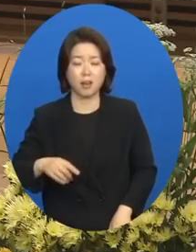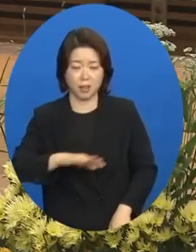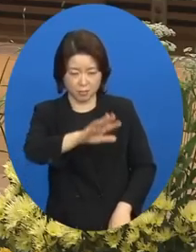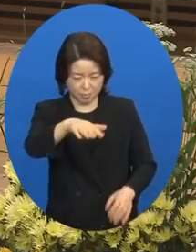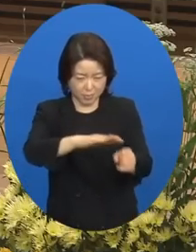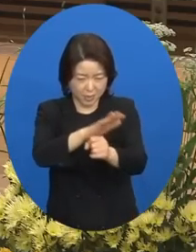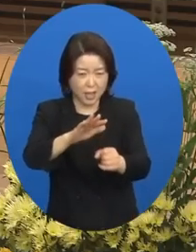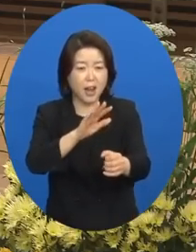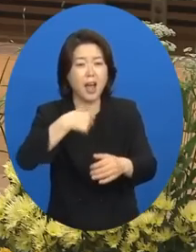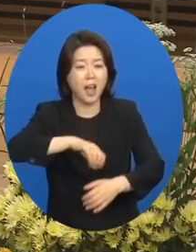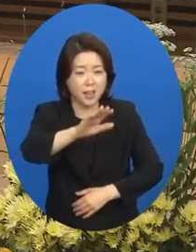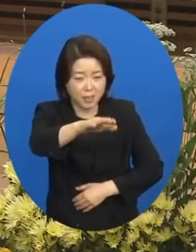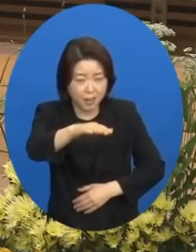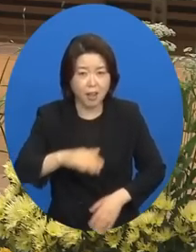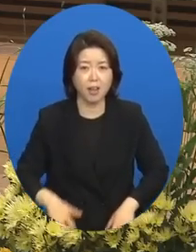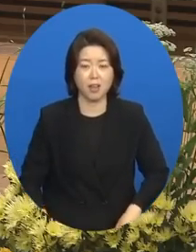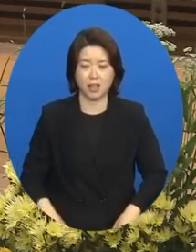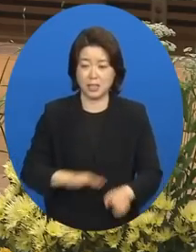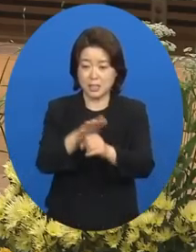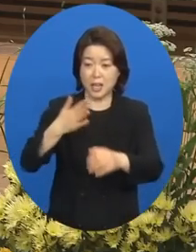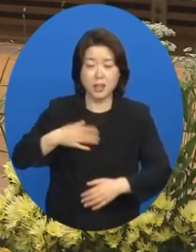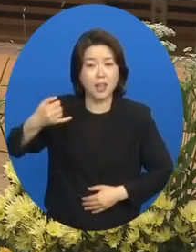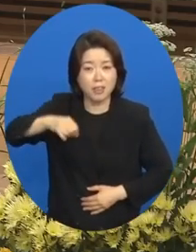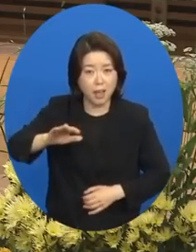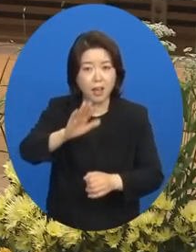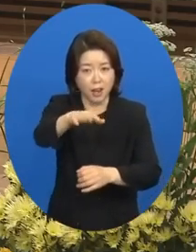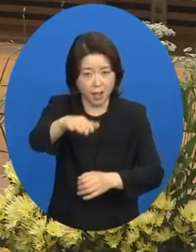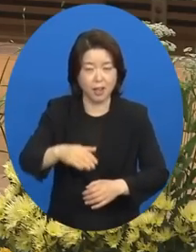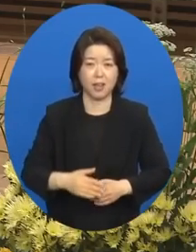사랑하는 아들아, 사랑하는 내 딸아,